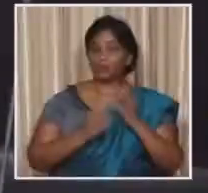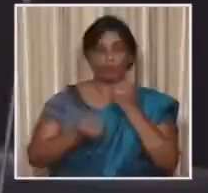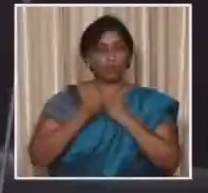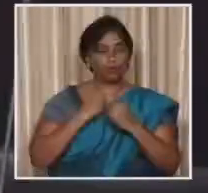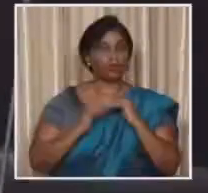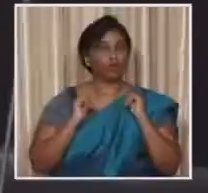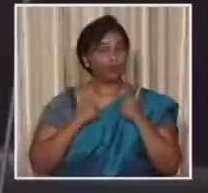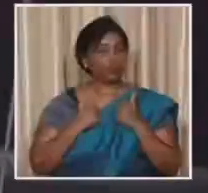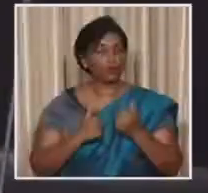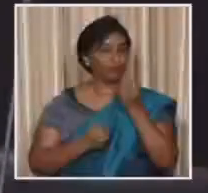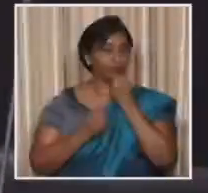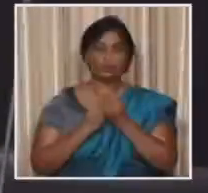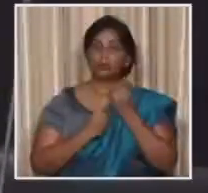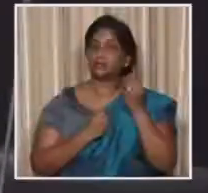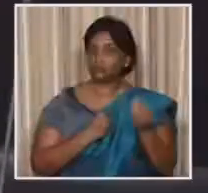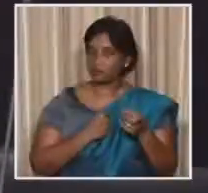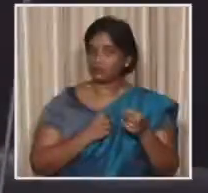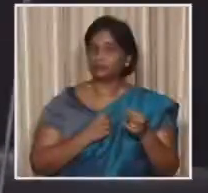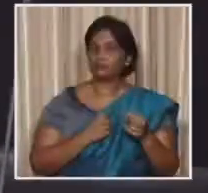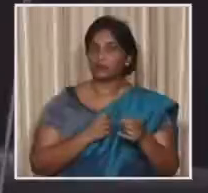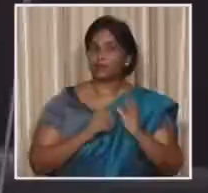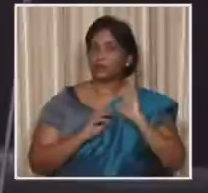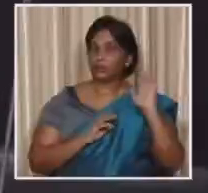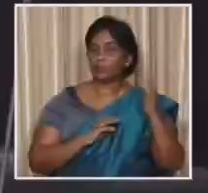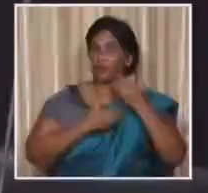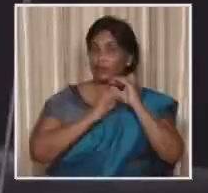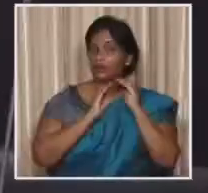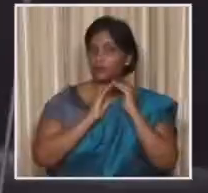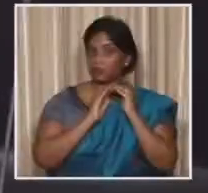සඳහා සුදුසු ආහාර වේල ලබා දීම සඳහා සෑම